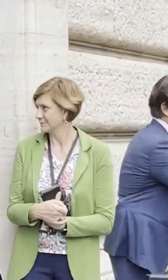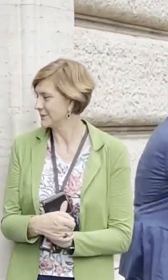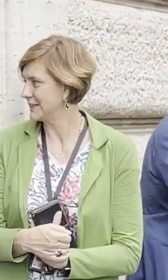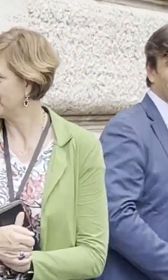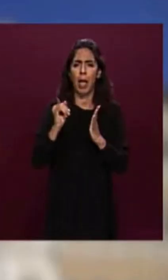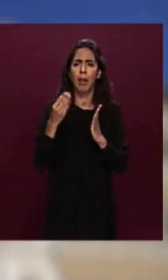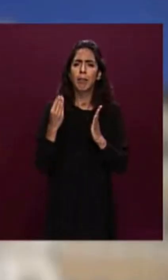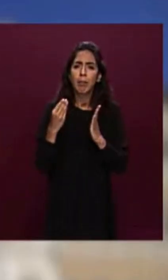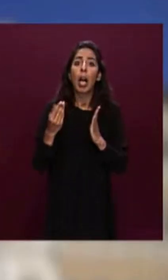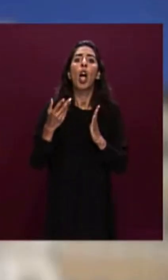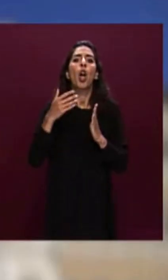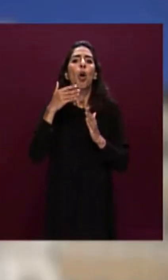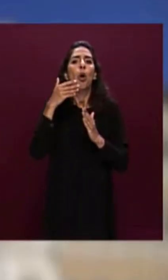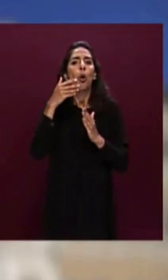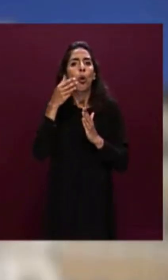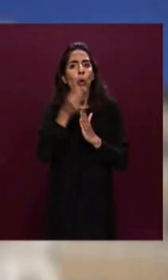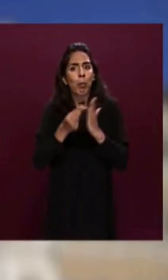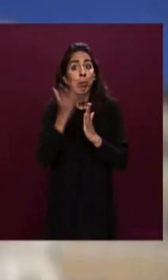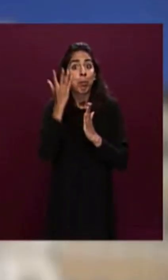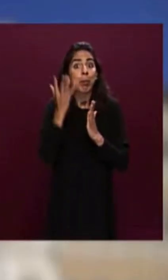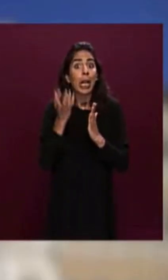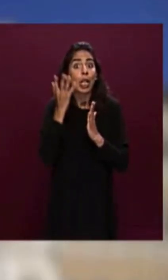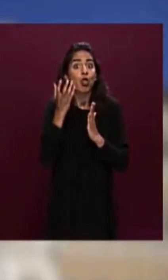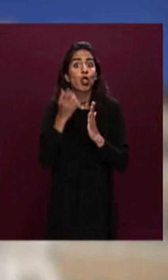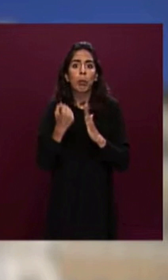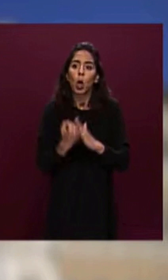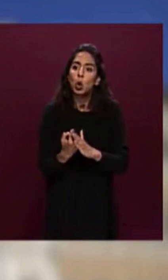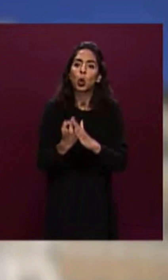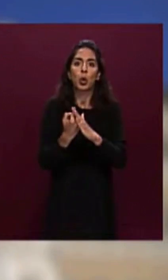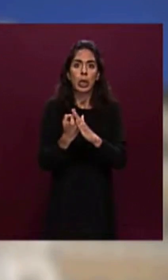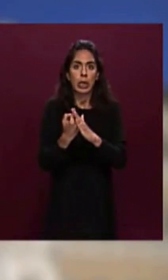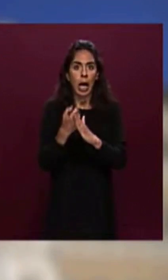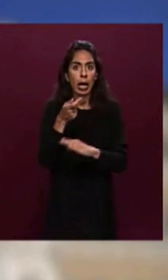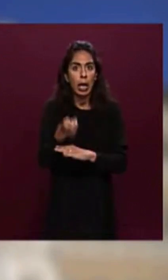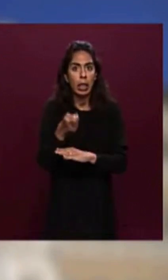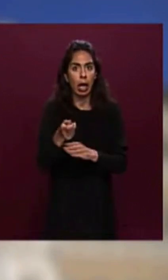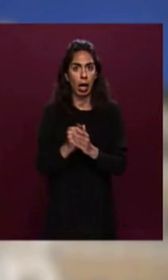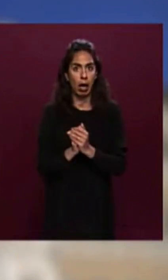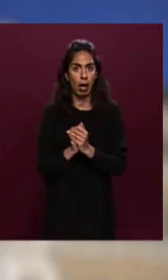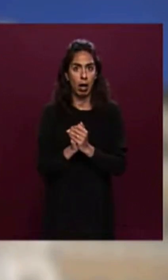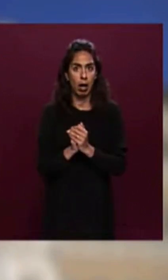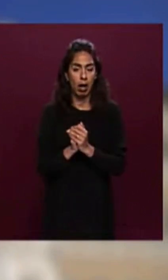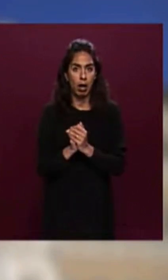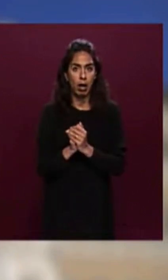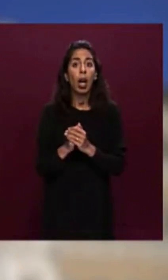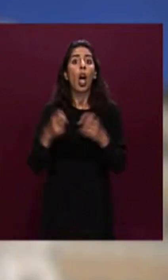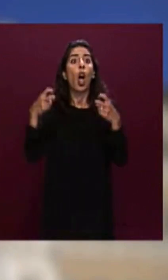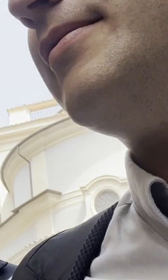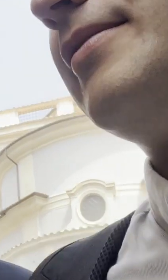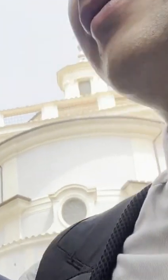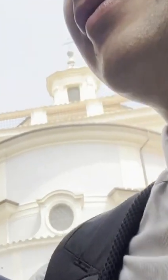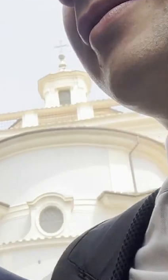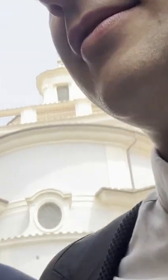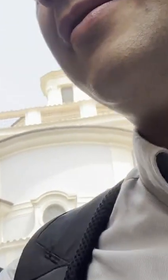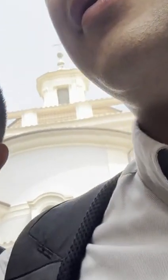Non si occupi Bruxelles di quello di cui si può meglio occupare Roma e non faccia Roma da sola quello per cui serve Bruxelles.